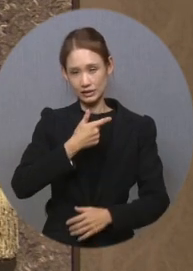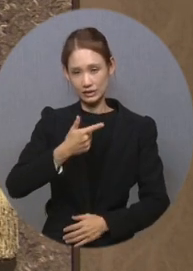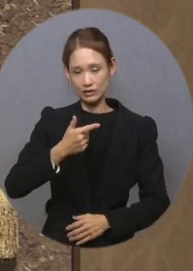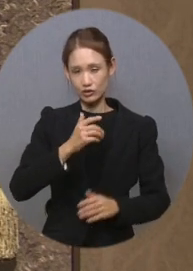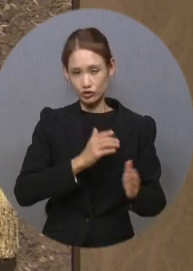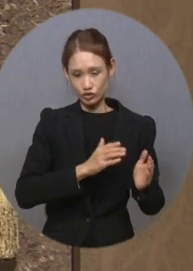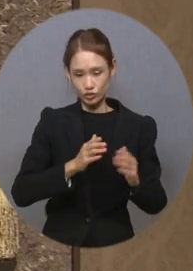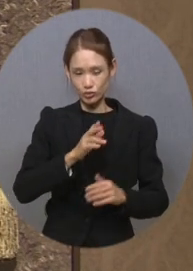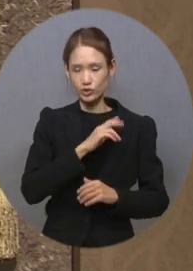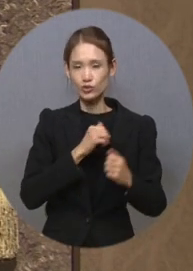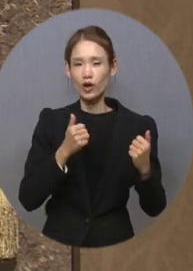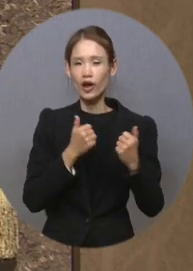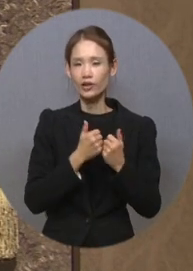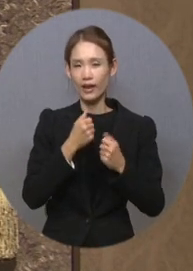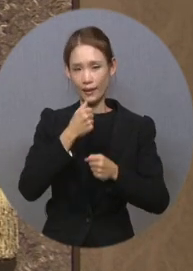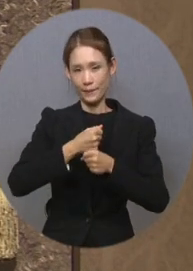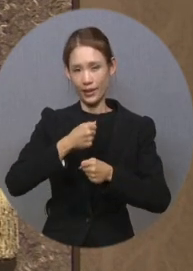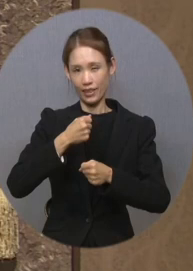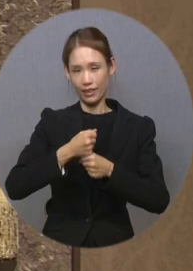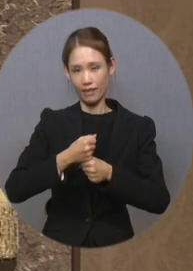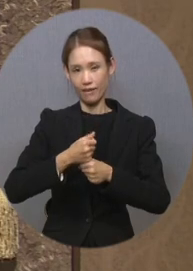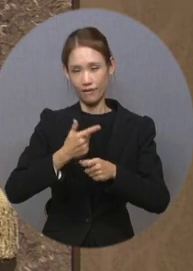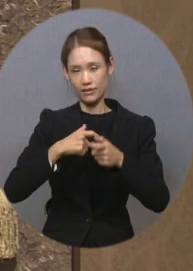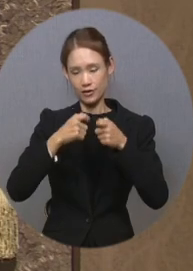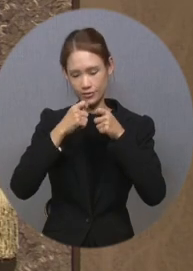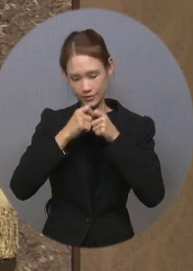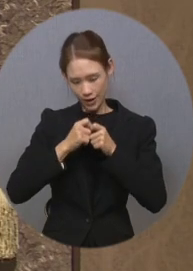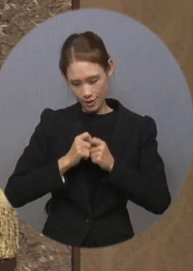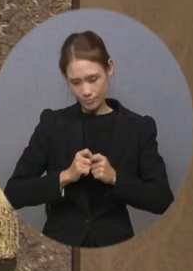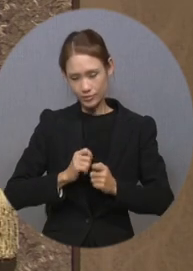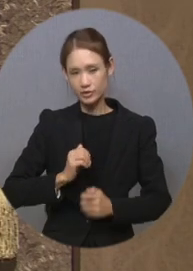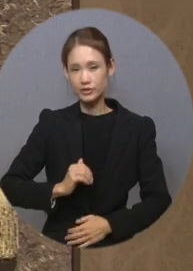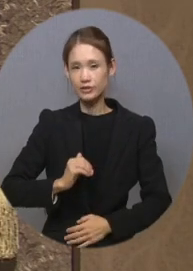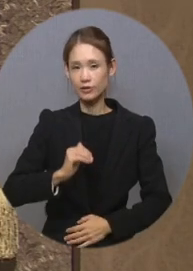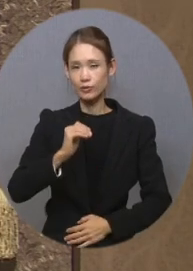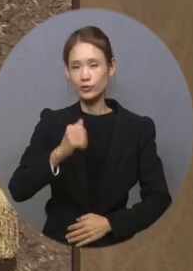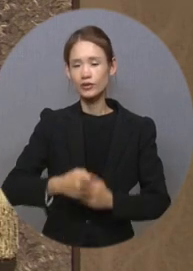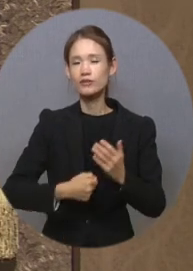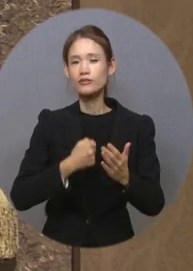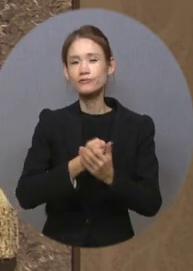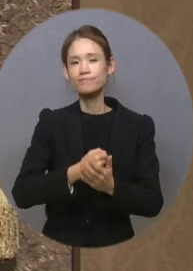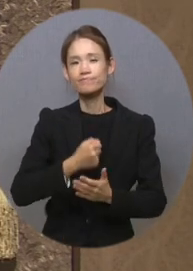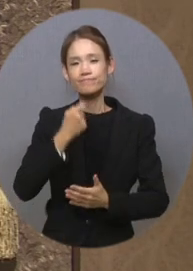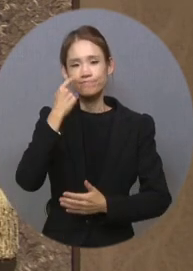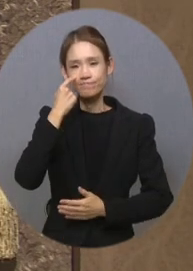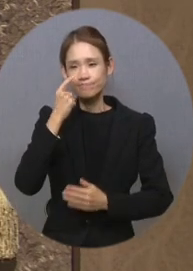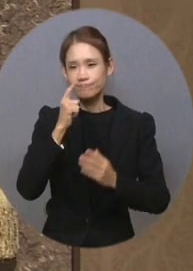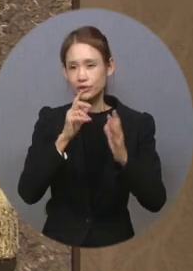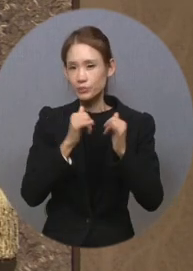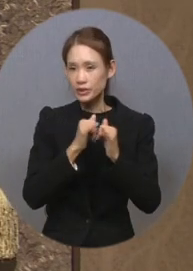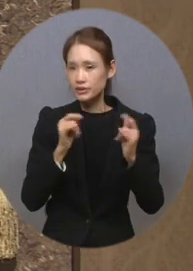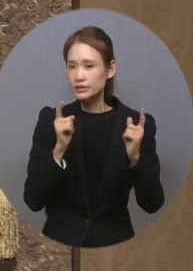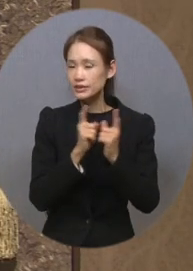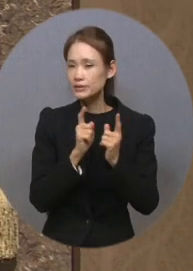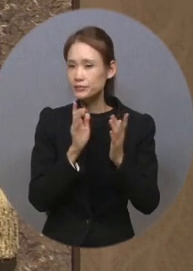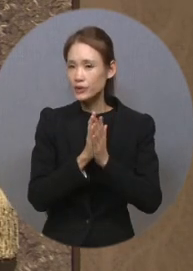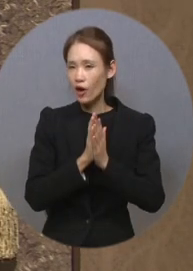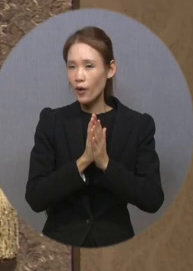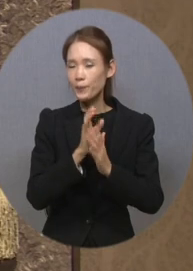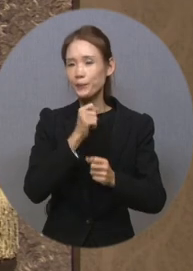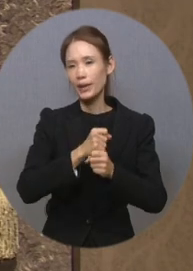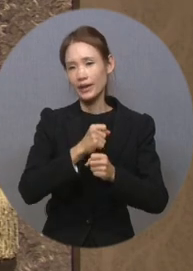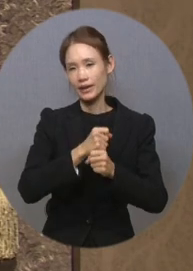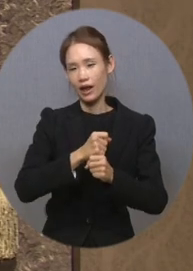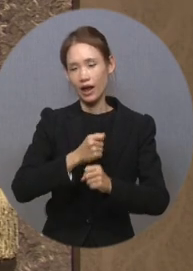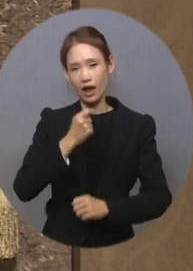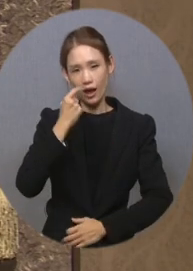범시민준비위원회를 구성을 해서 그분들이 이제 세부적인 내용을 결정해 가자. 우리 시민들 손으로 직접 박람회를 준비하자 그